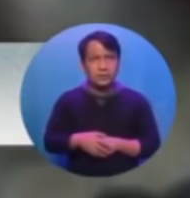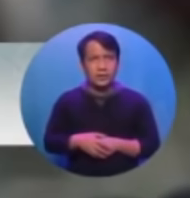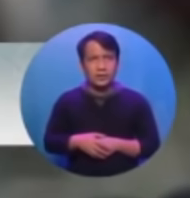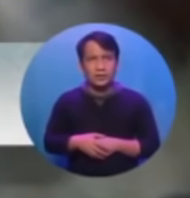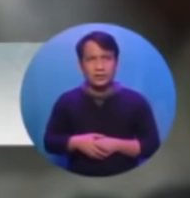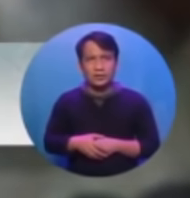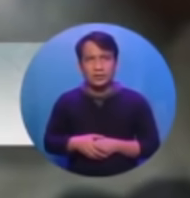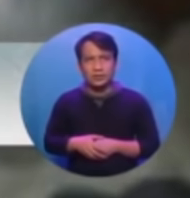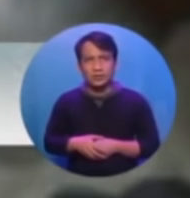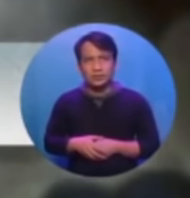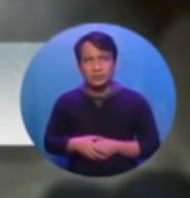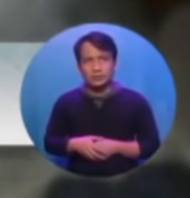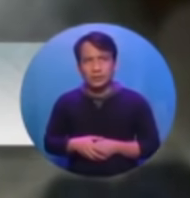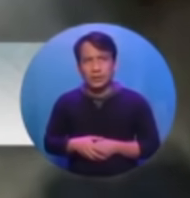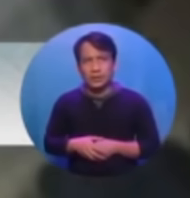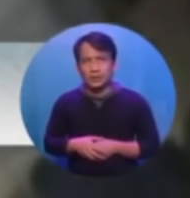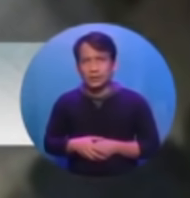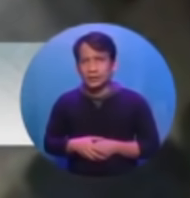Okay.